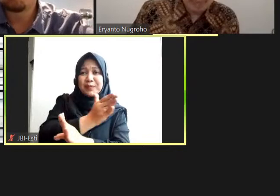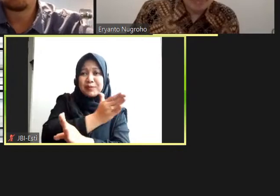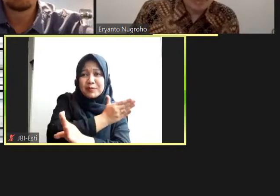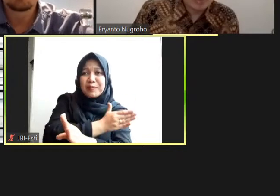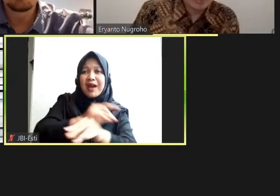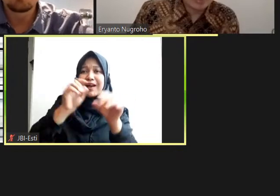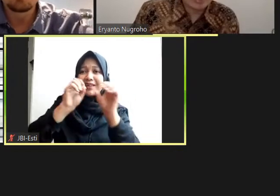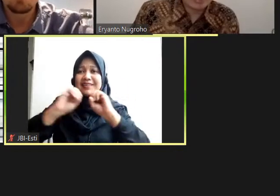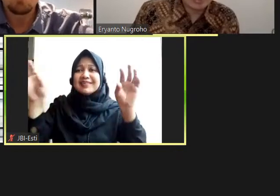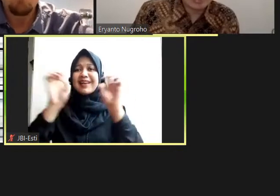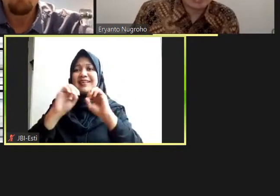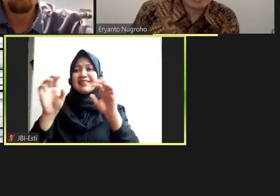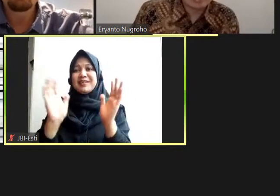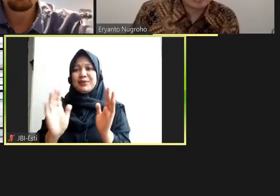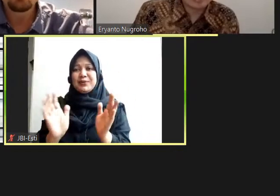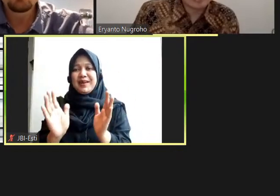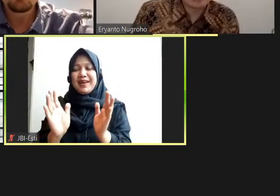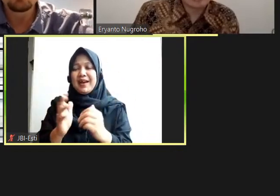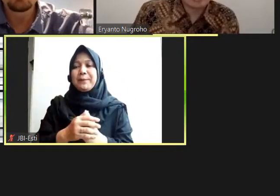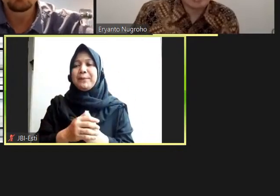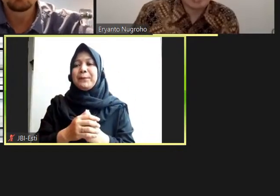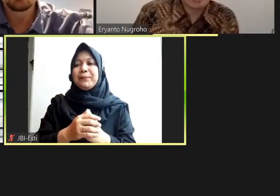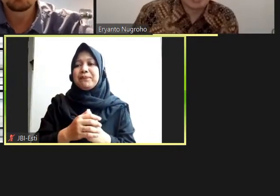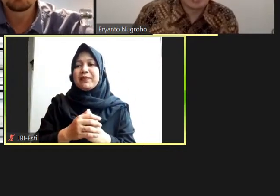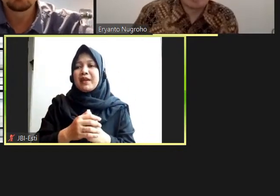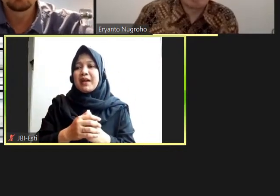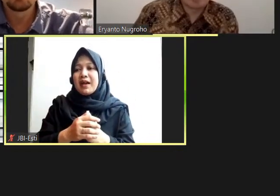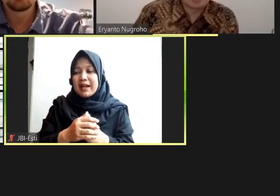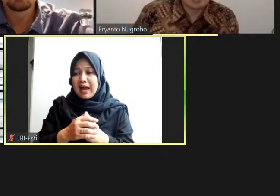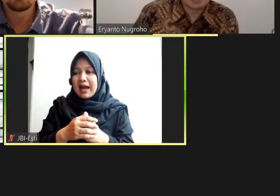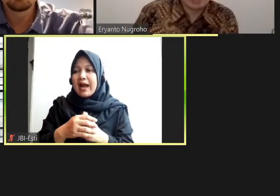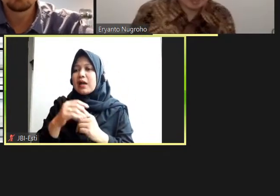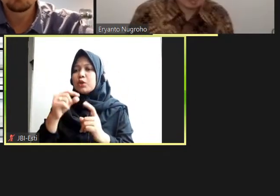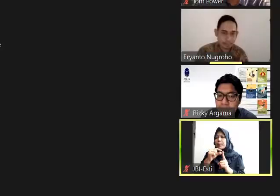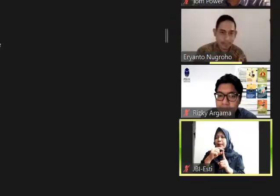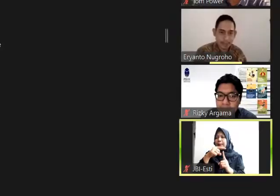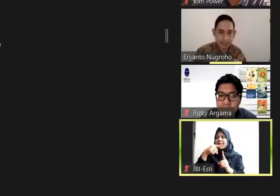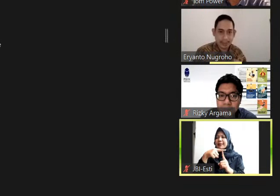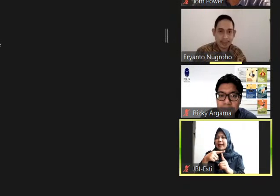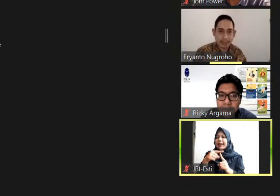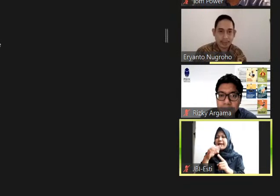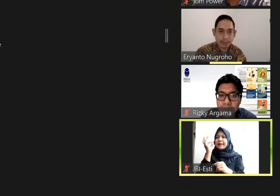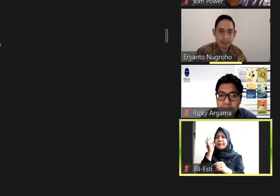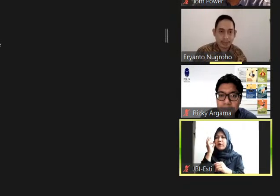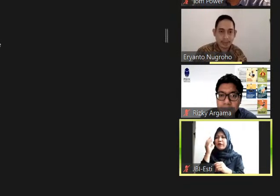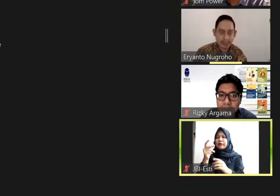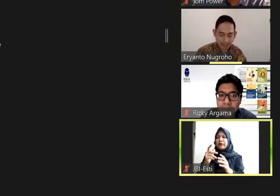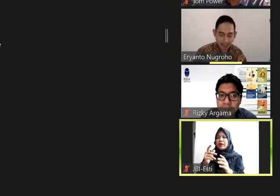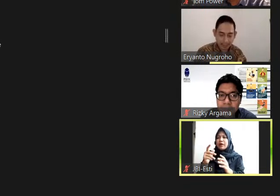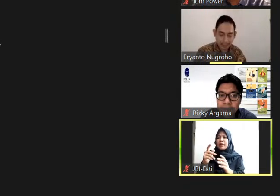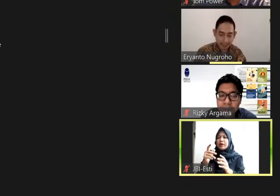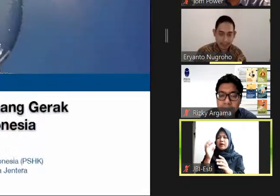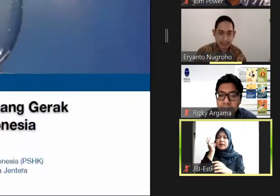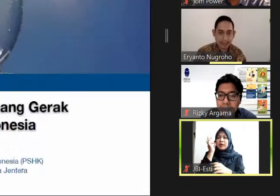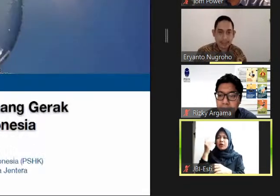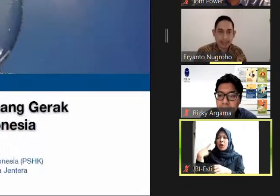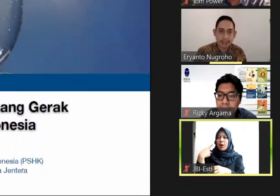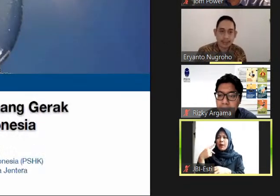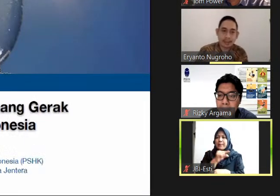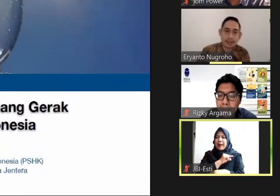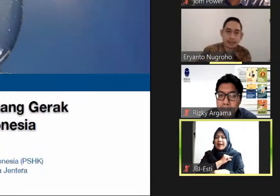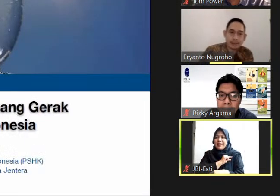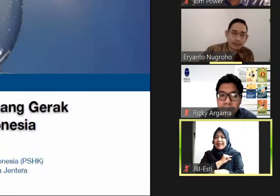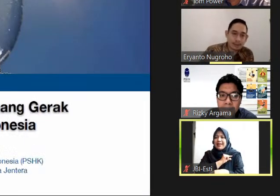mohon maaf juga dari aspek slide, saya minta bantuan panitia untuk menayangkan karena ada